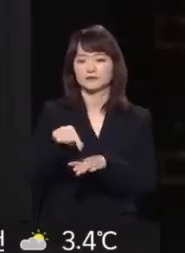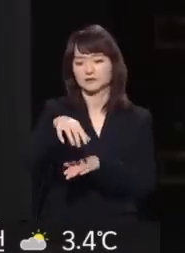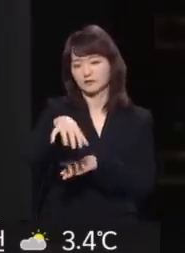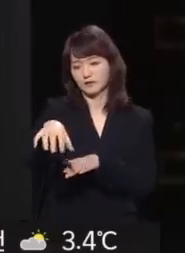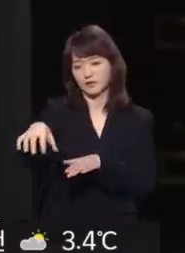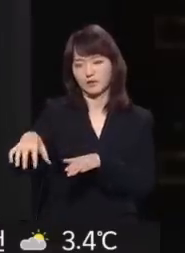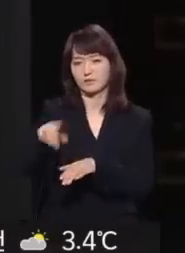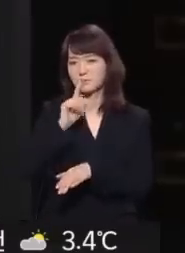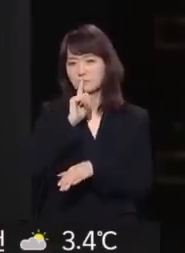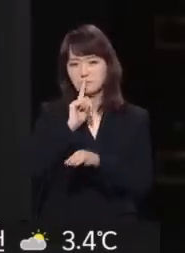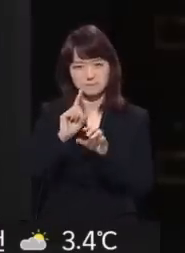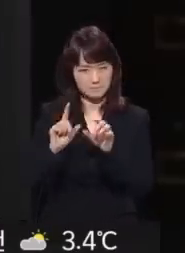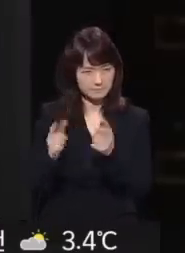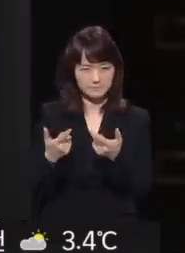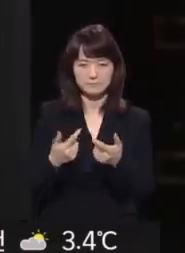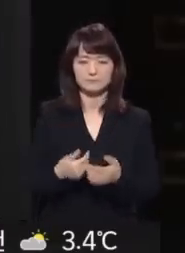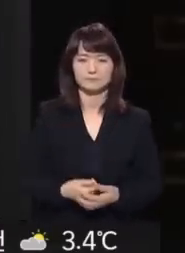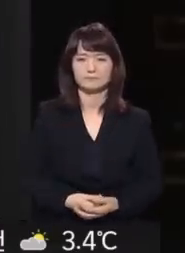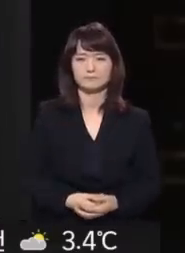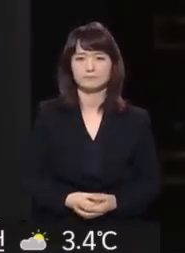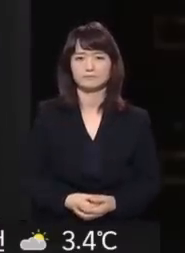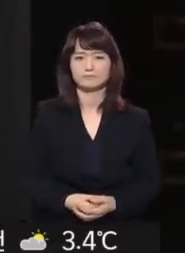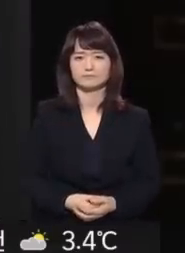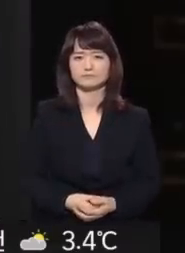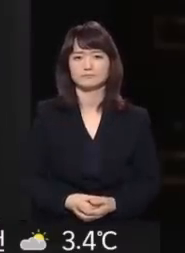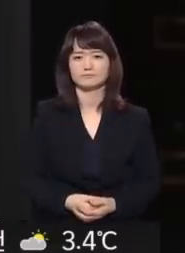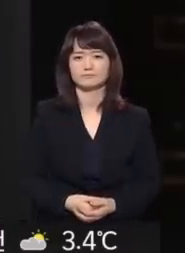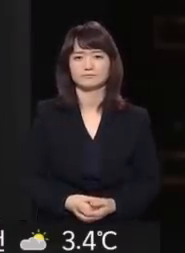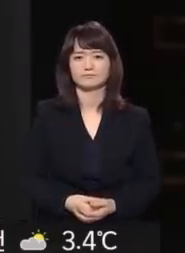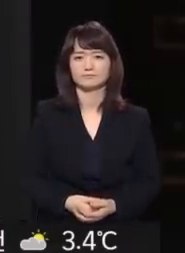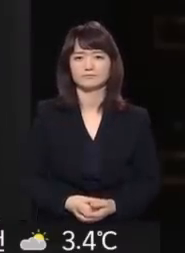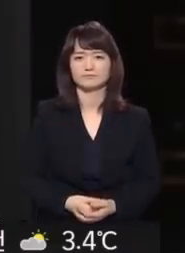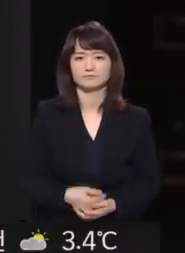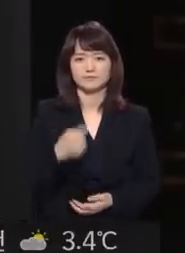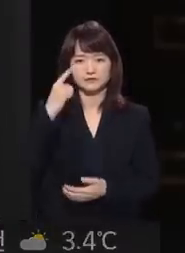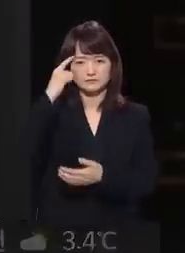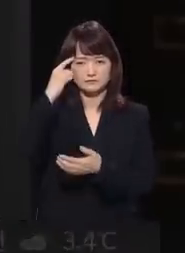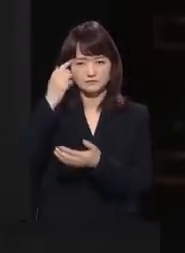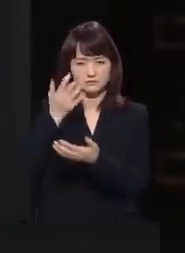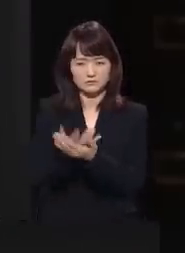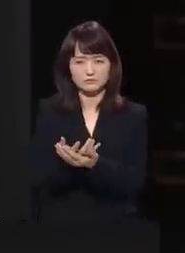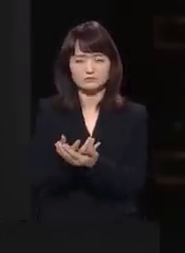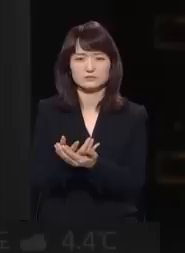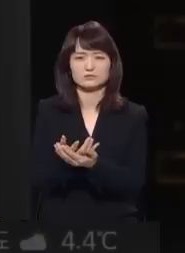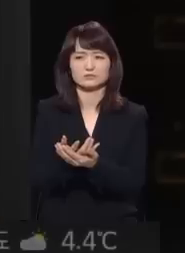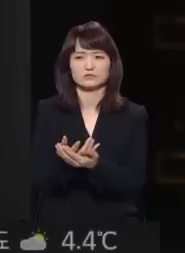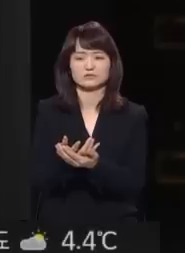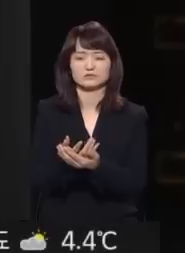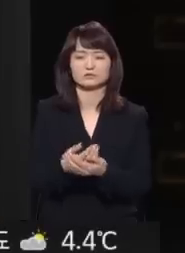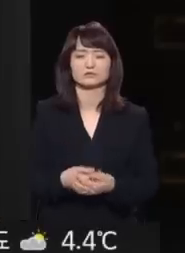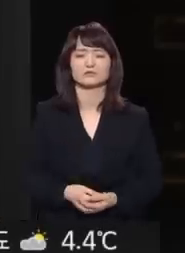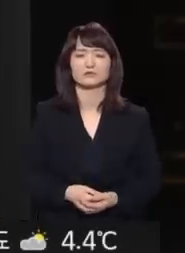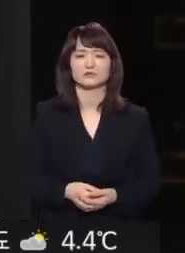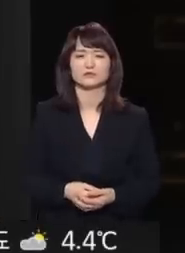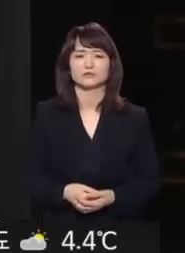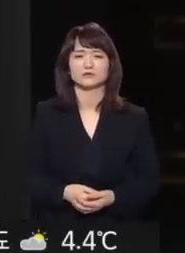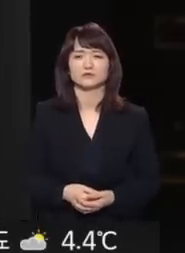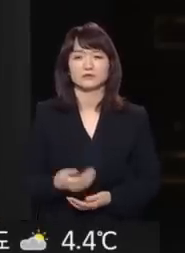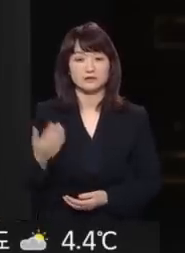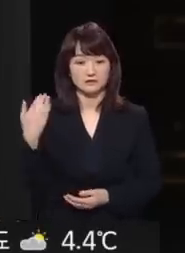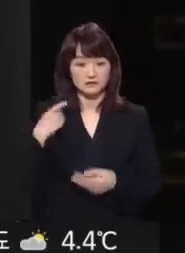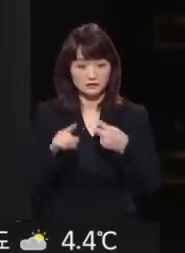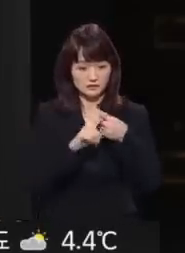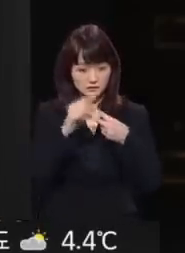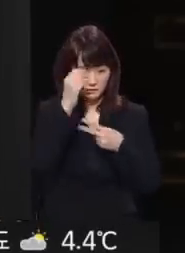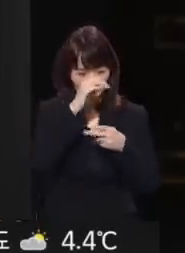특정하지 않겠습니다 아 정말 너무 충격적이었어요 저는 솔직히 오늘 앞서 뭐 이런